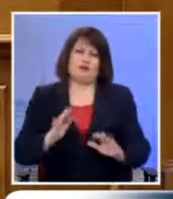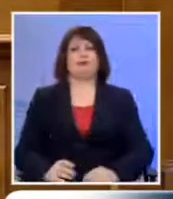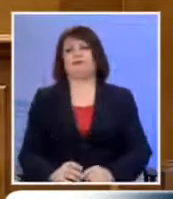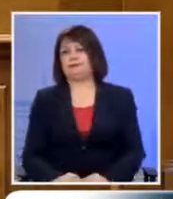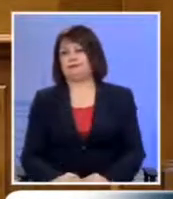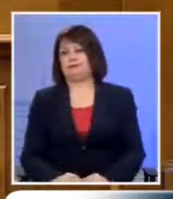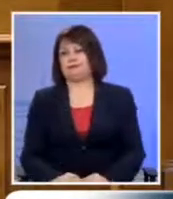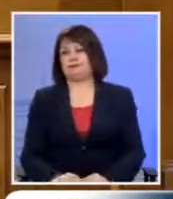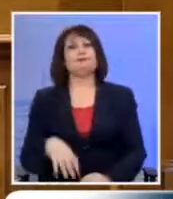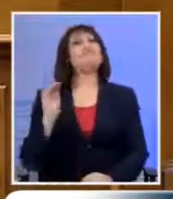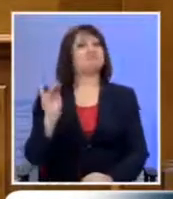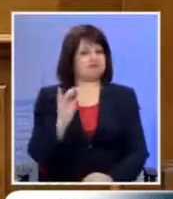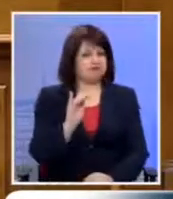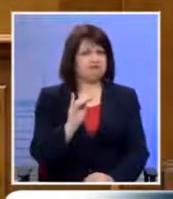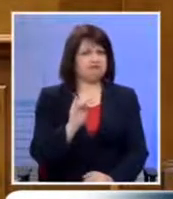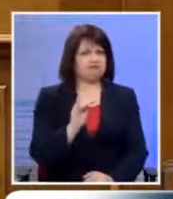Κύριοι συνάδελφοι,